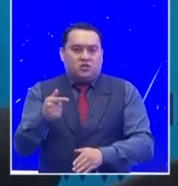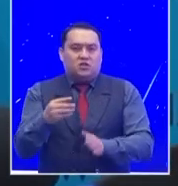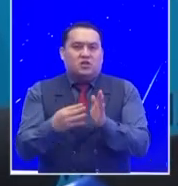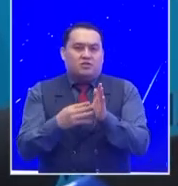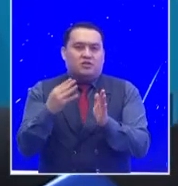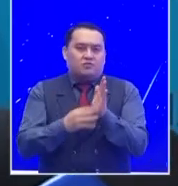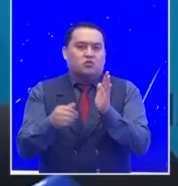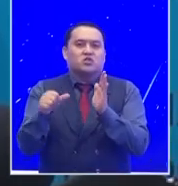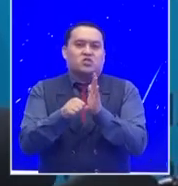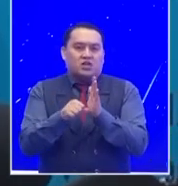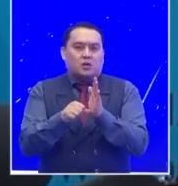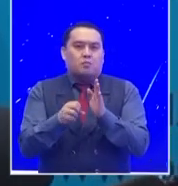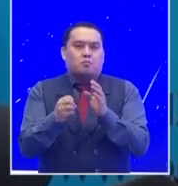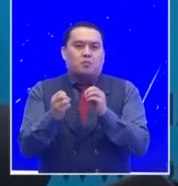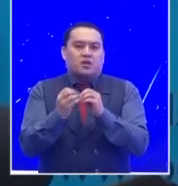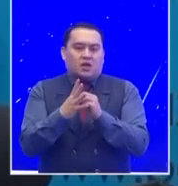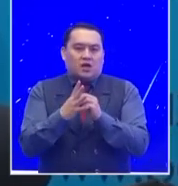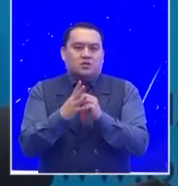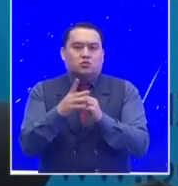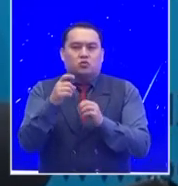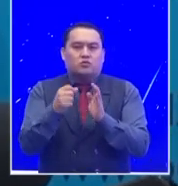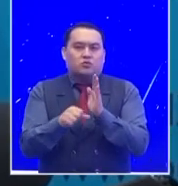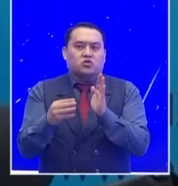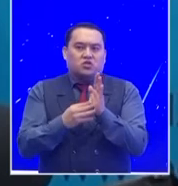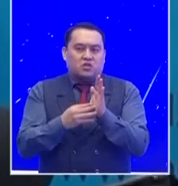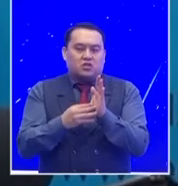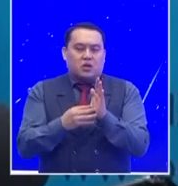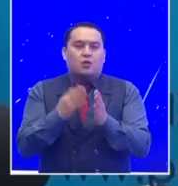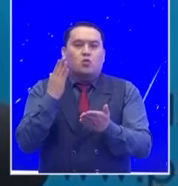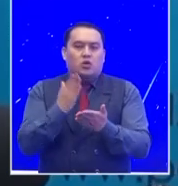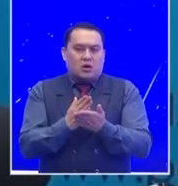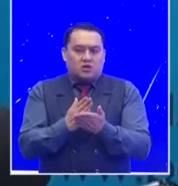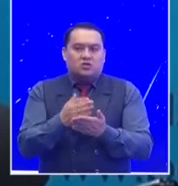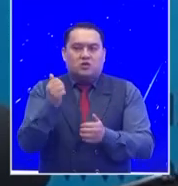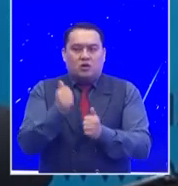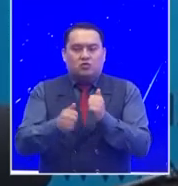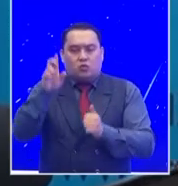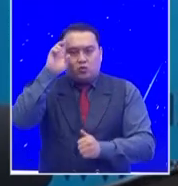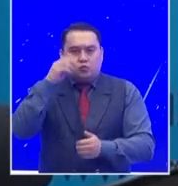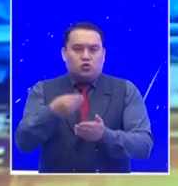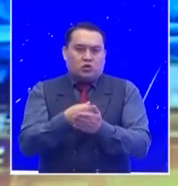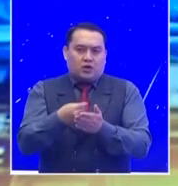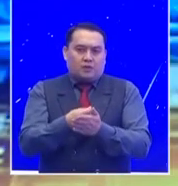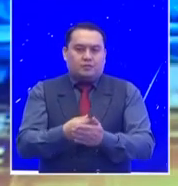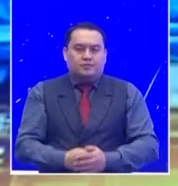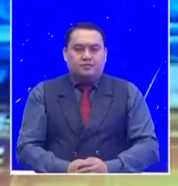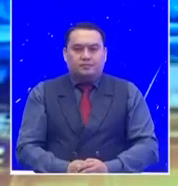детей 96, за 15 – 196 тысяч тенге. Мы предусмотрим это из госбюджета.